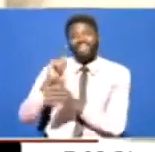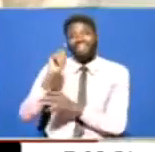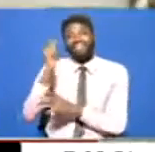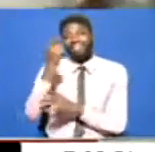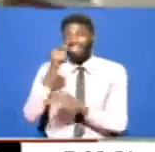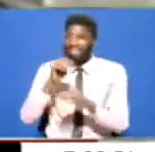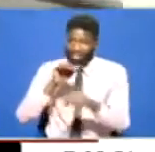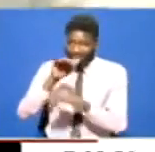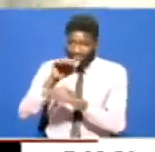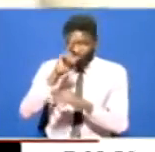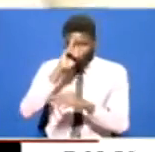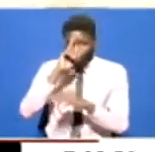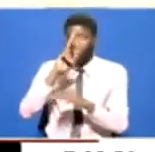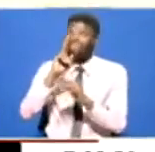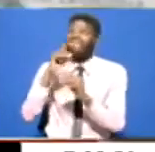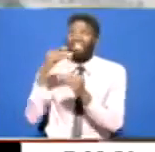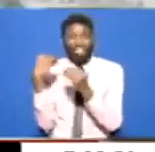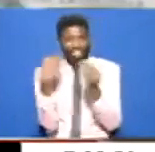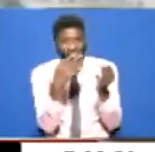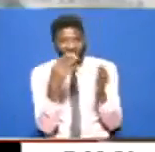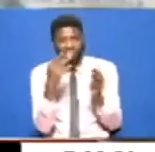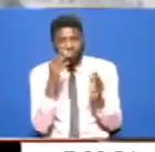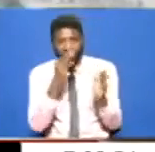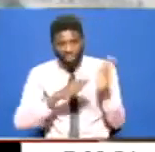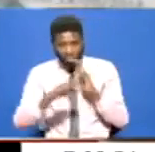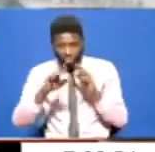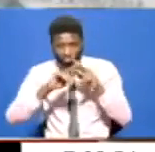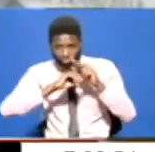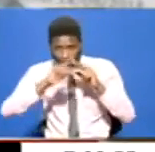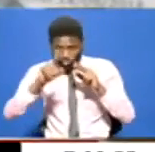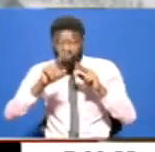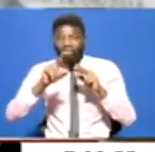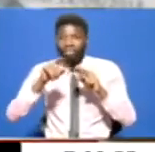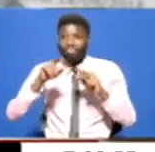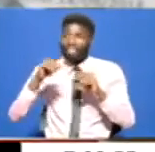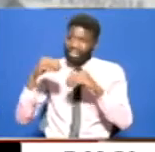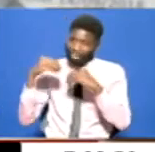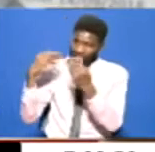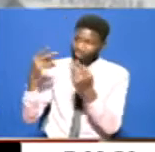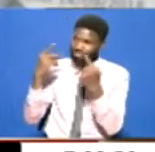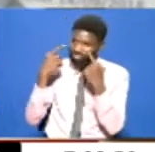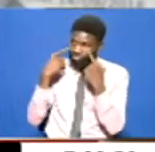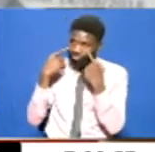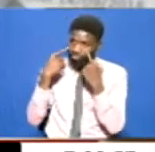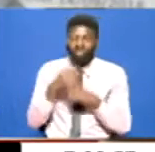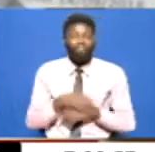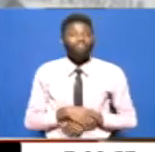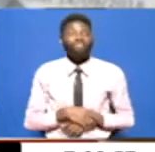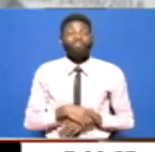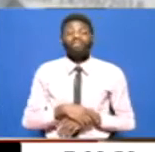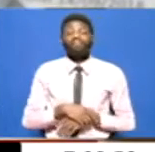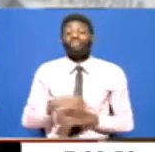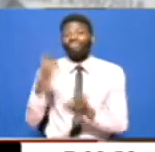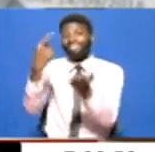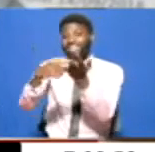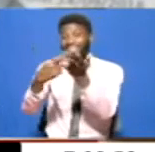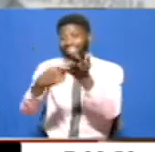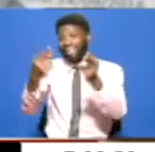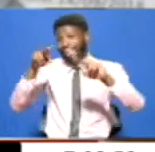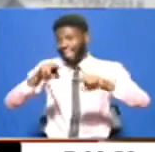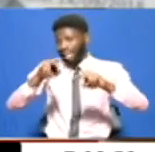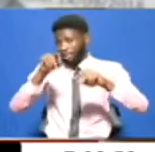za washukiwa hao waliotoroka. What has happened in Kampala can easily happen here. So we urge our